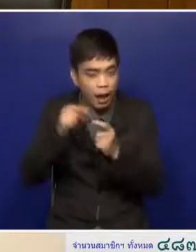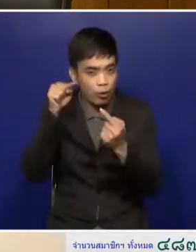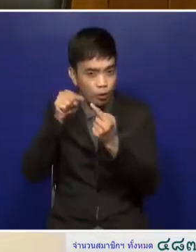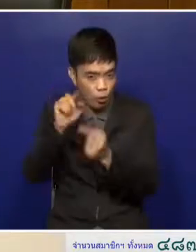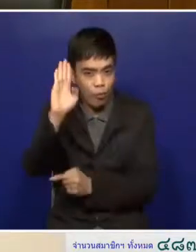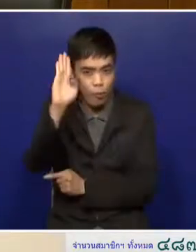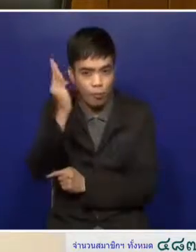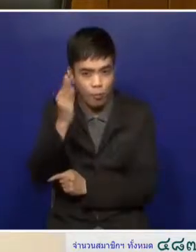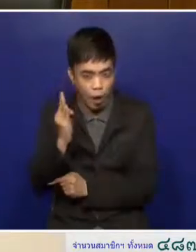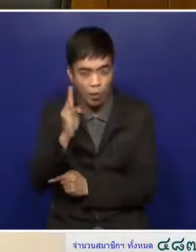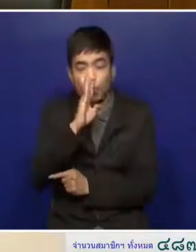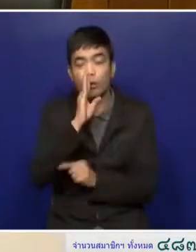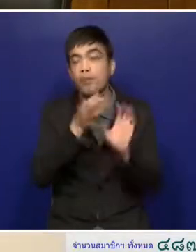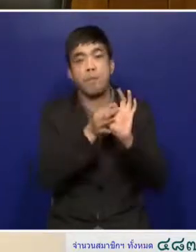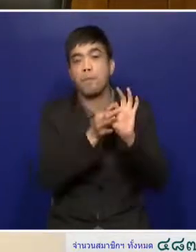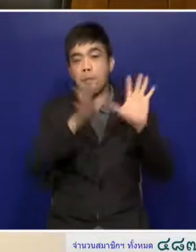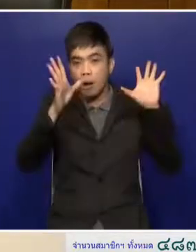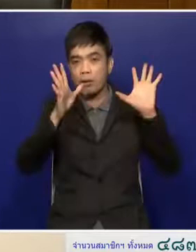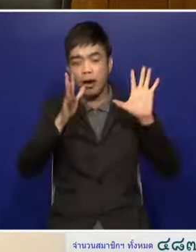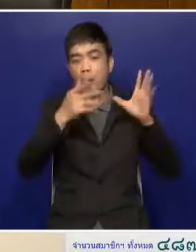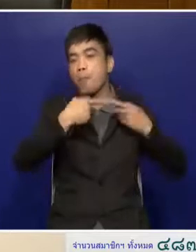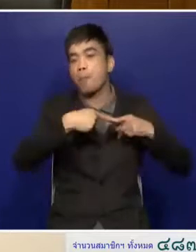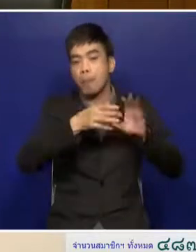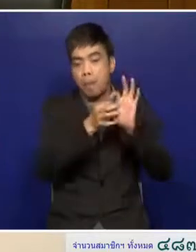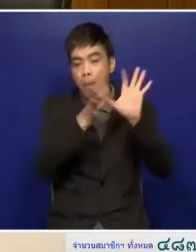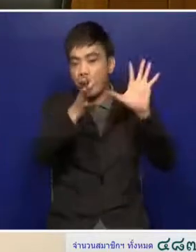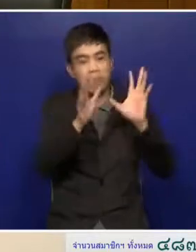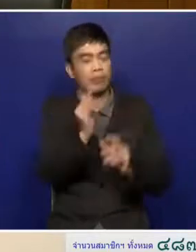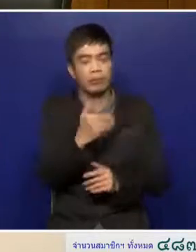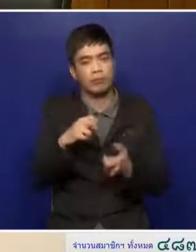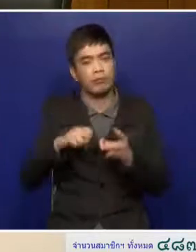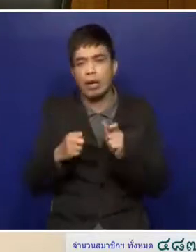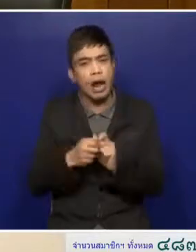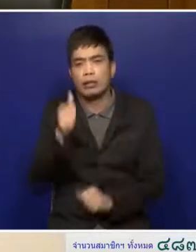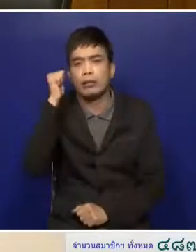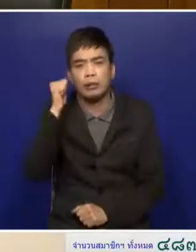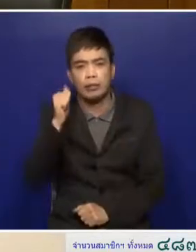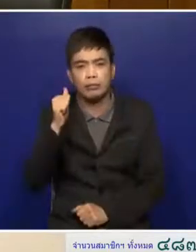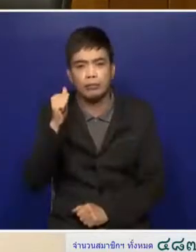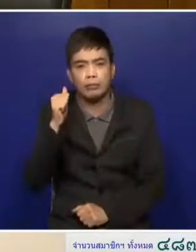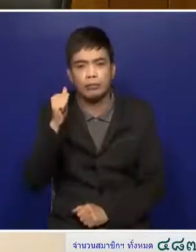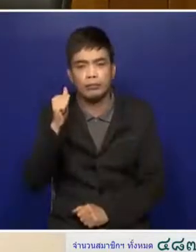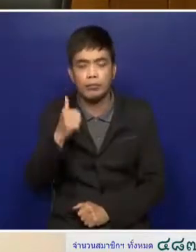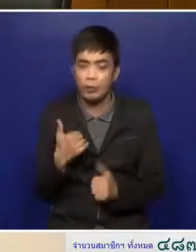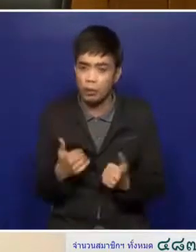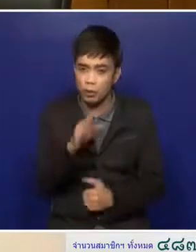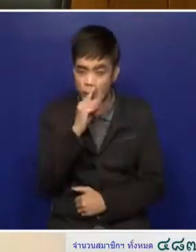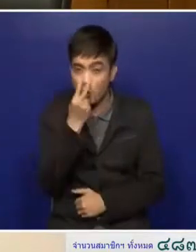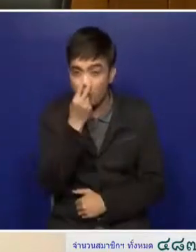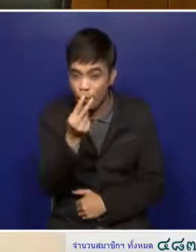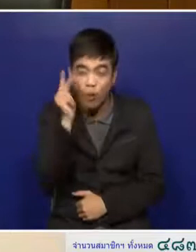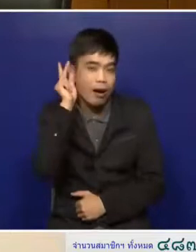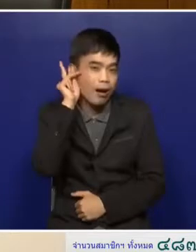ายังไม่ปลดล็อกในขณะนี้ก็ต้องเรียนว่าปัญหาก็ยังไม่จบสิ้นครับท่านประธานทุกวันถ้าเราดูข่า